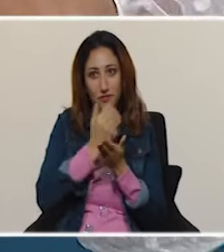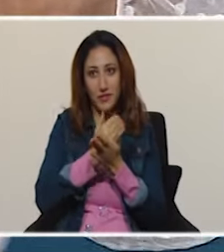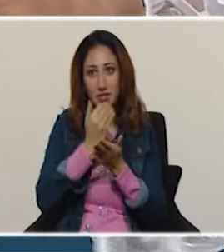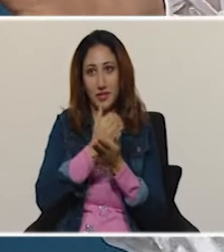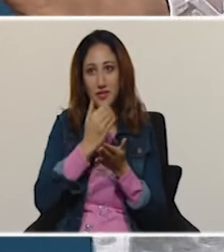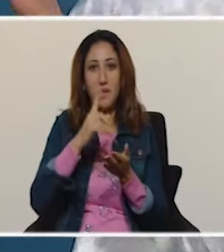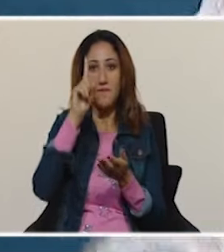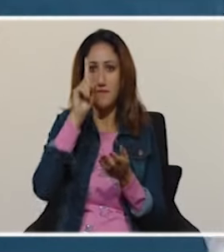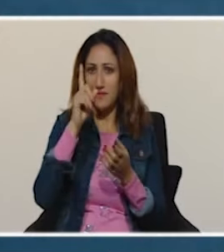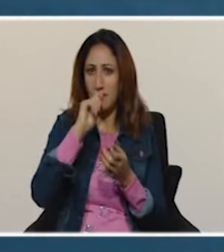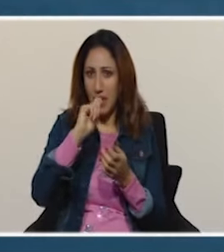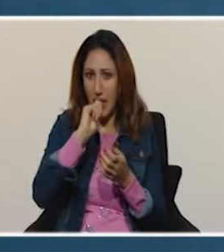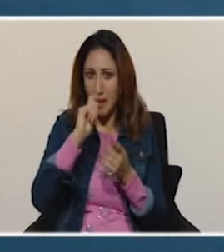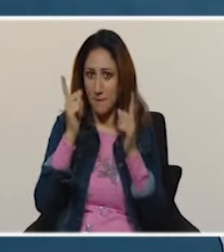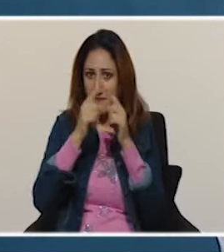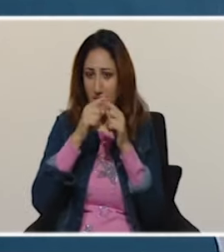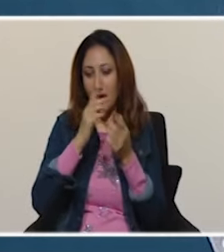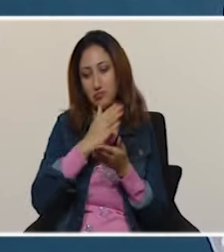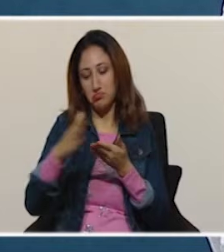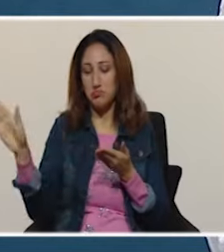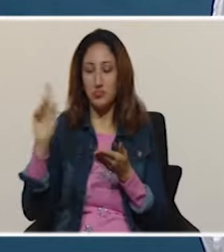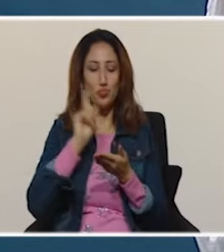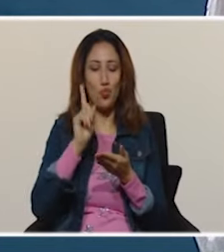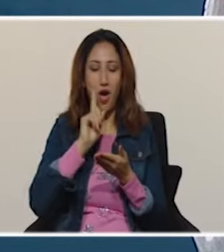حذفناهم، وفرنا 400 جنيه في الشهر،